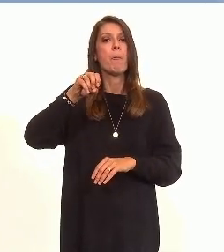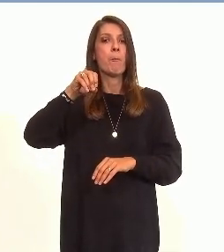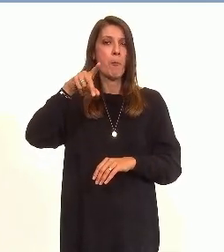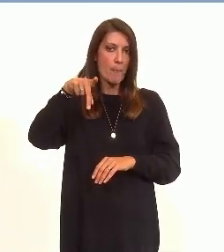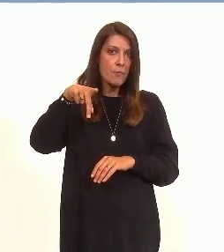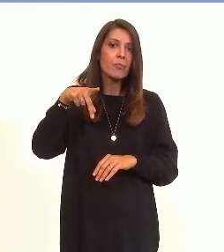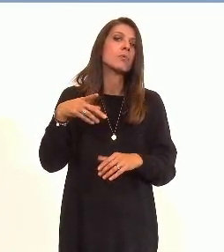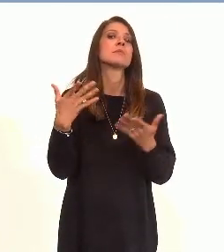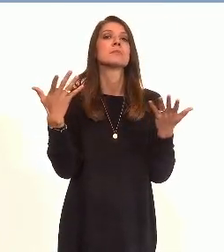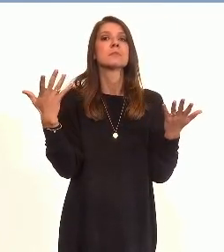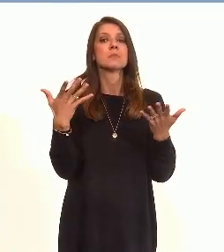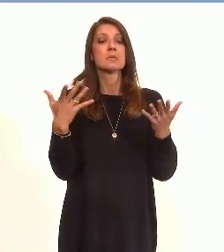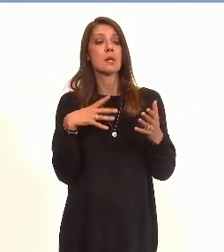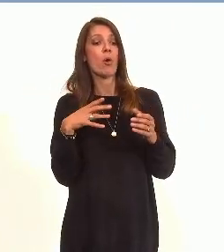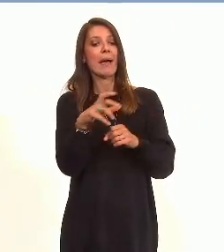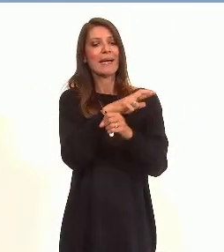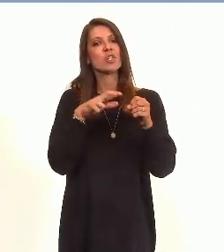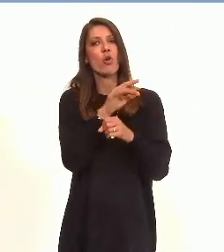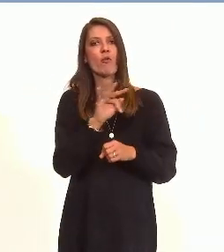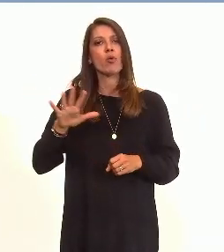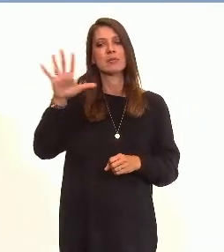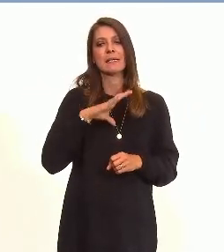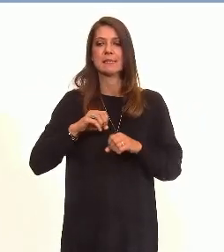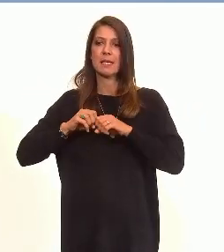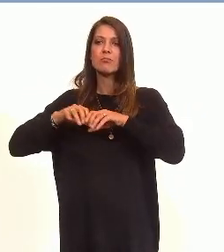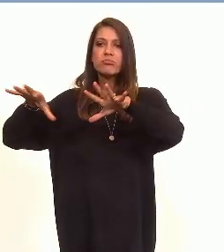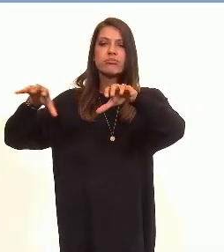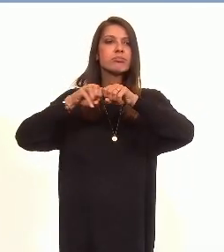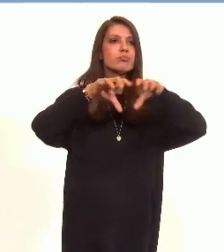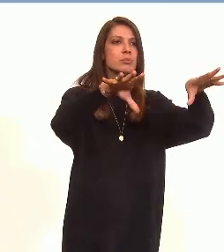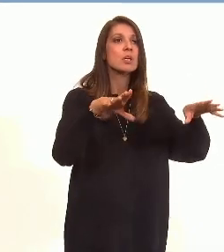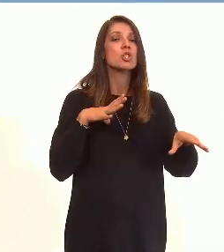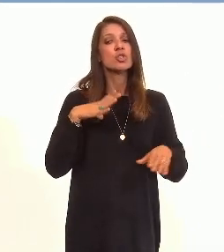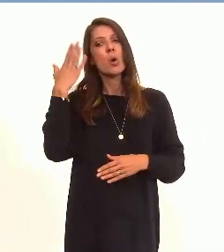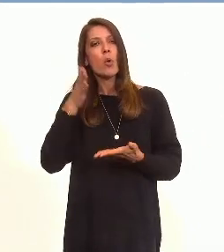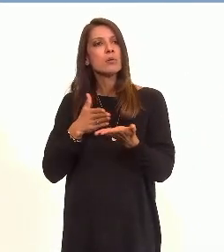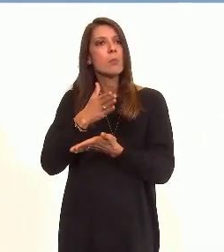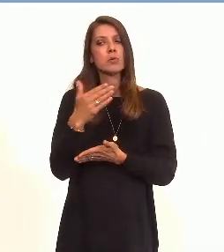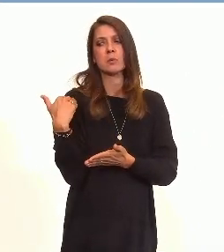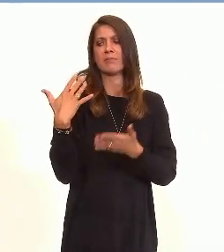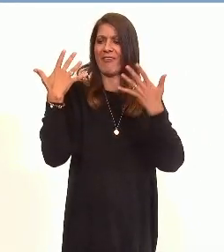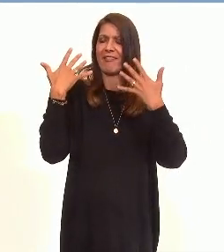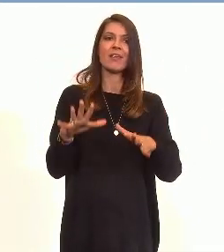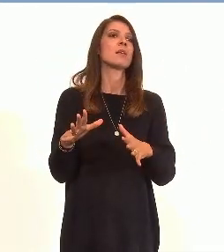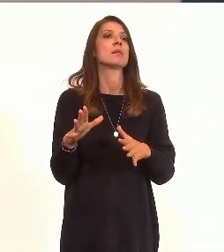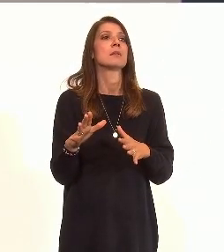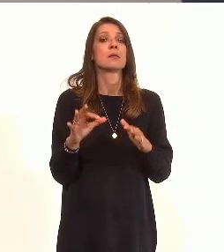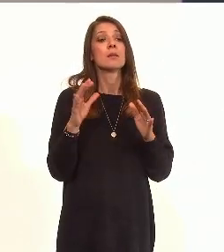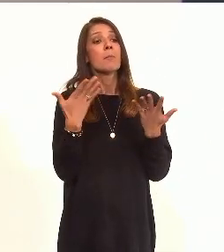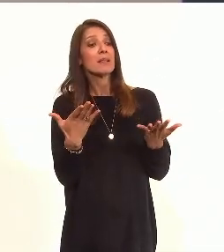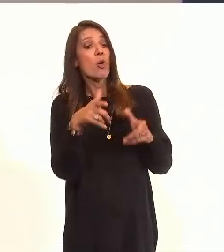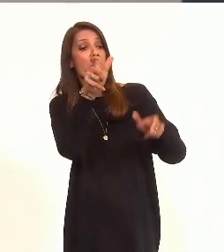la paire intervention dans les régions. On a des projets qui ont été récemment achevés, qui sont au moment, j'allais dire, du retour